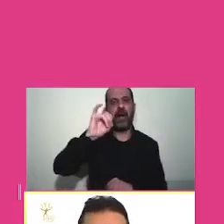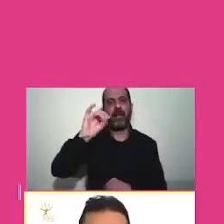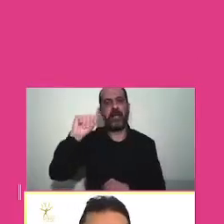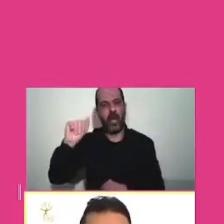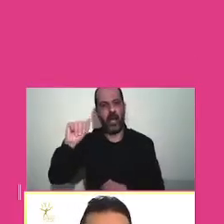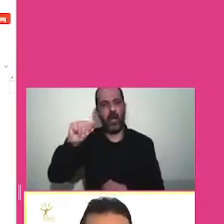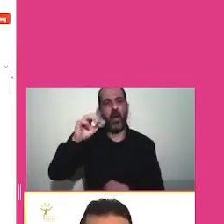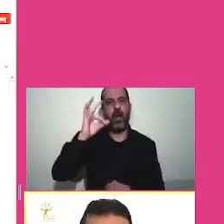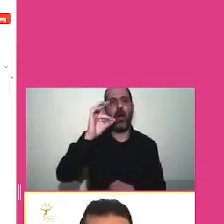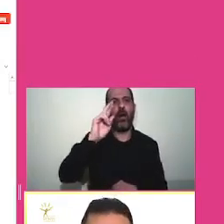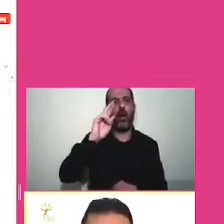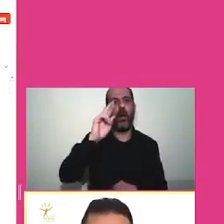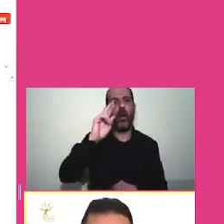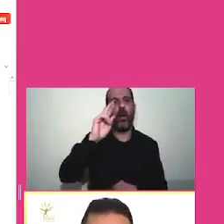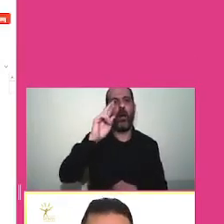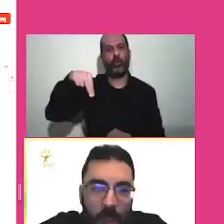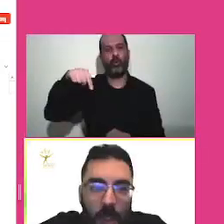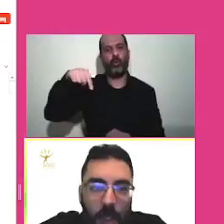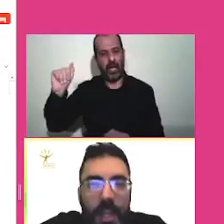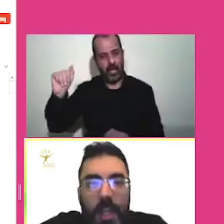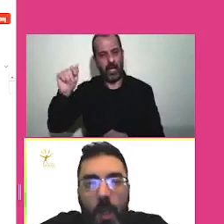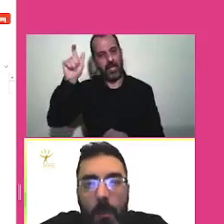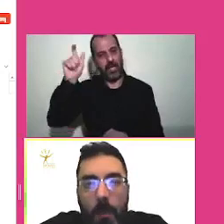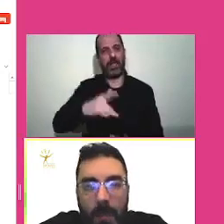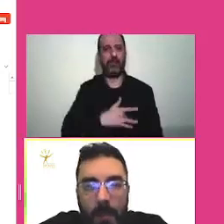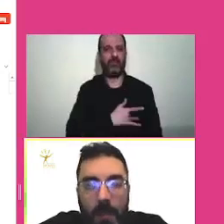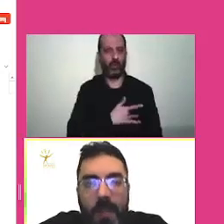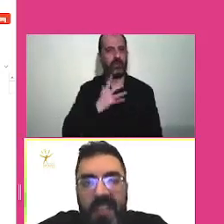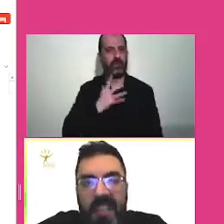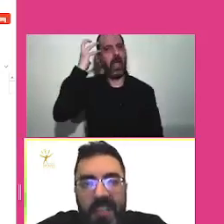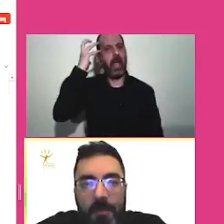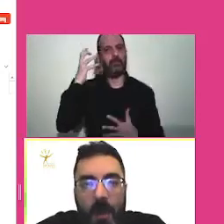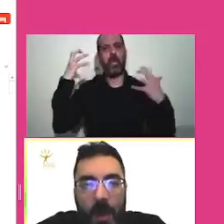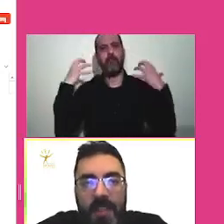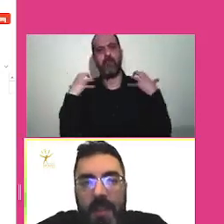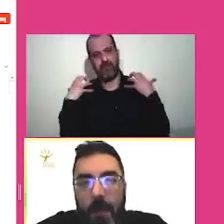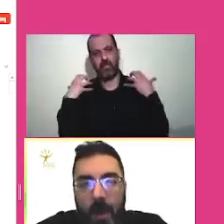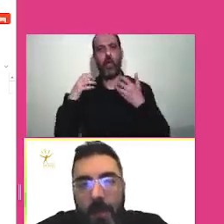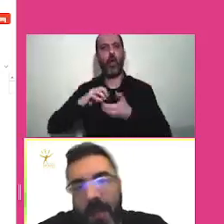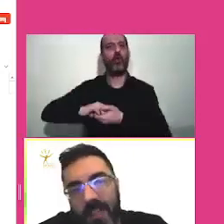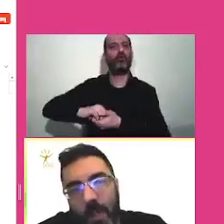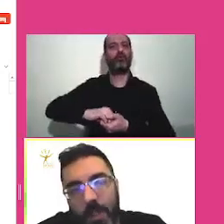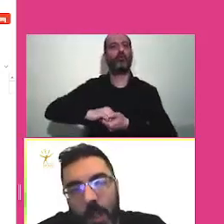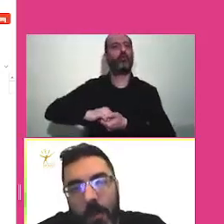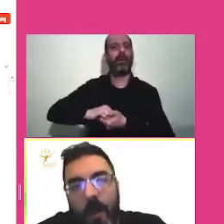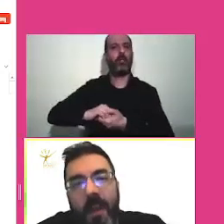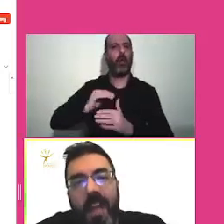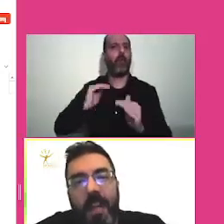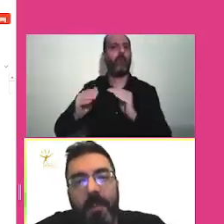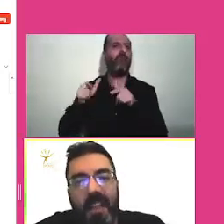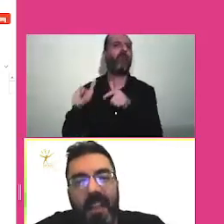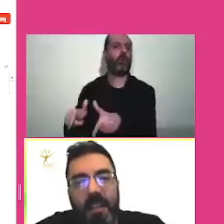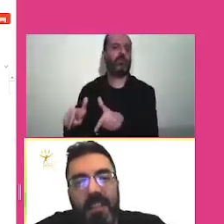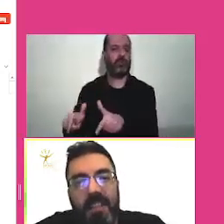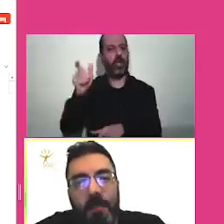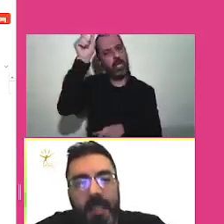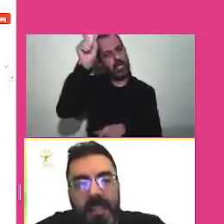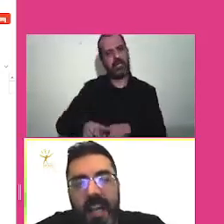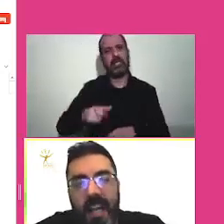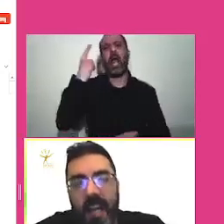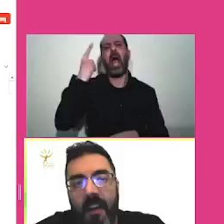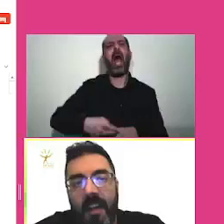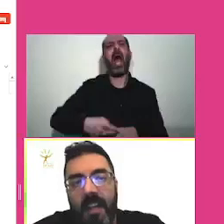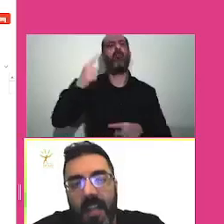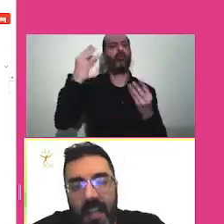και επιστημονικά υπεύθυνη στο σωματείο Φροντίζω, η οποία θα προσπαθήσει έτσι με ωραίο, έτσι, απλό και πρακτικό τρόπο να μας αναδείξει τη